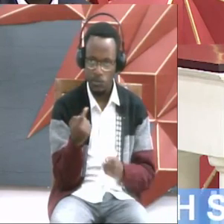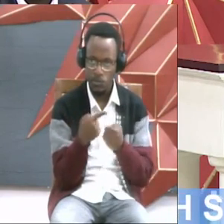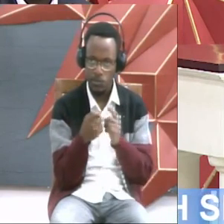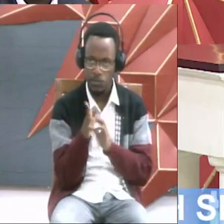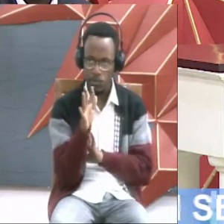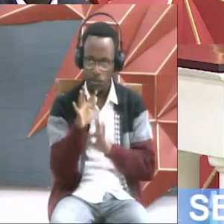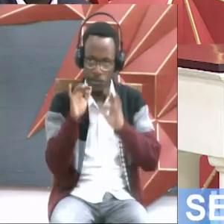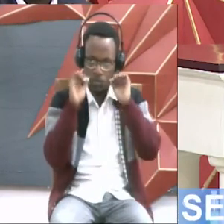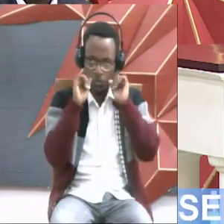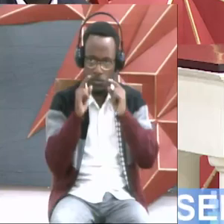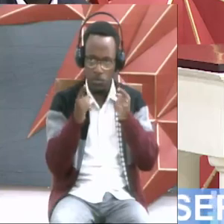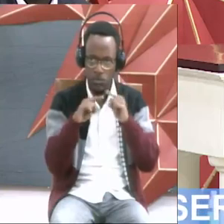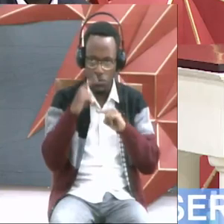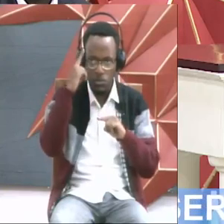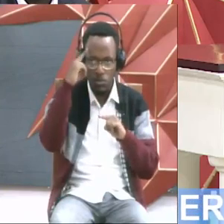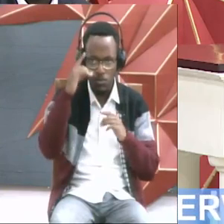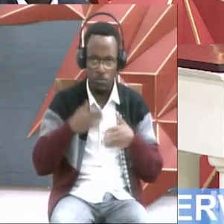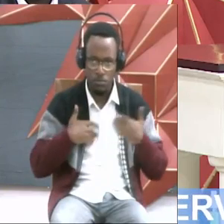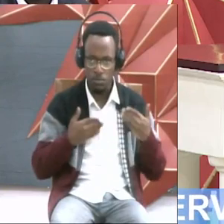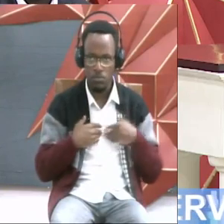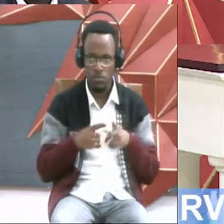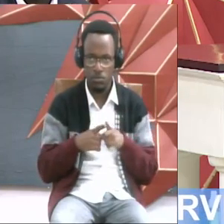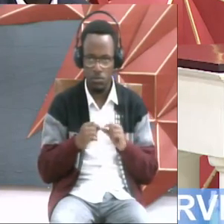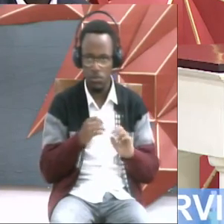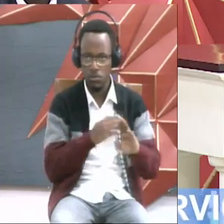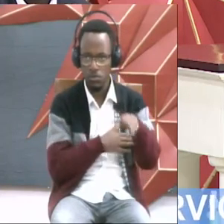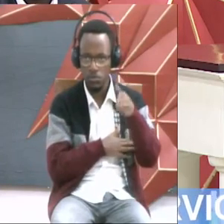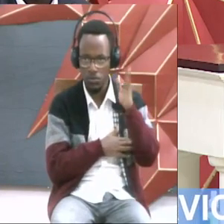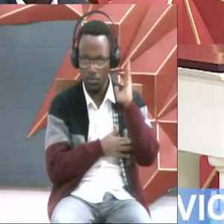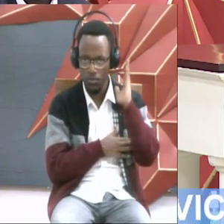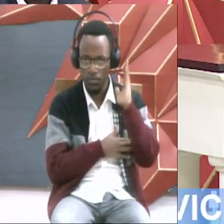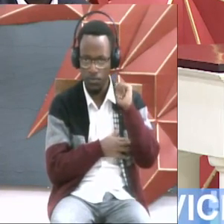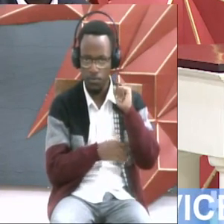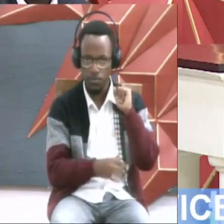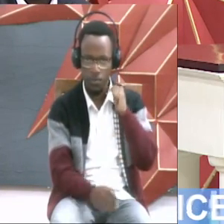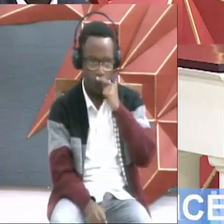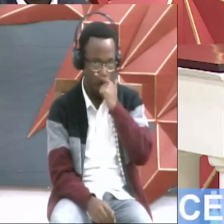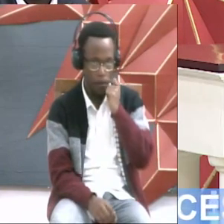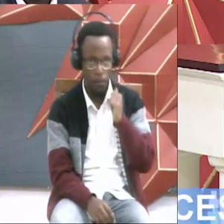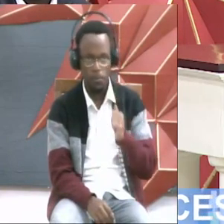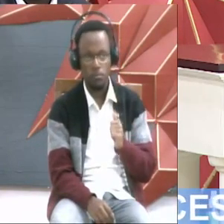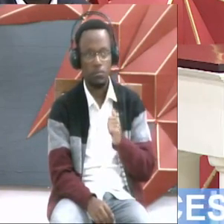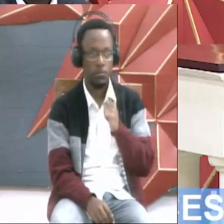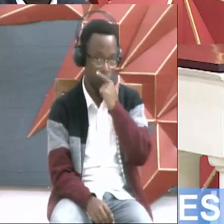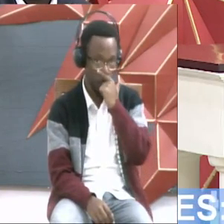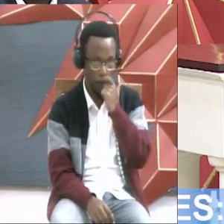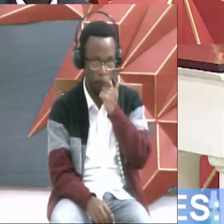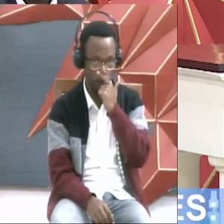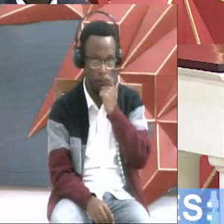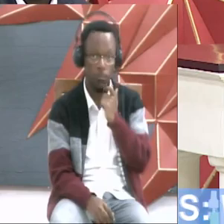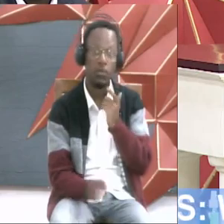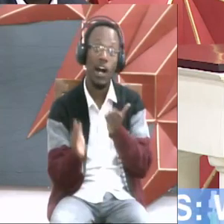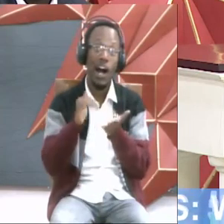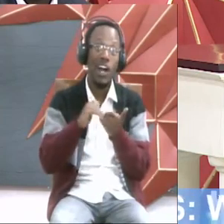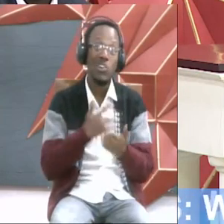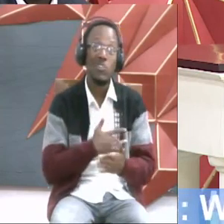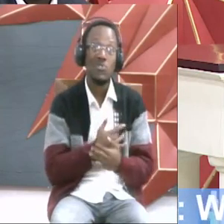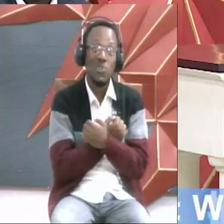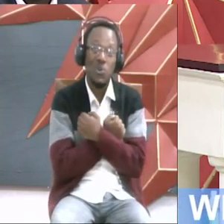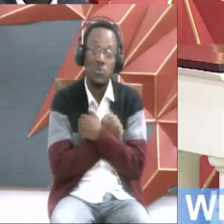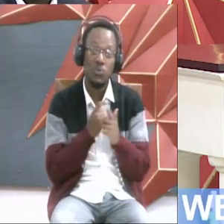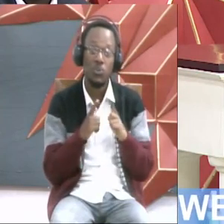umugisha kubwo kunezererwa ijambo ry'Imana. Mwongeye gukunda ijambo ry'Imana mu